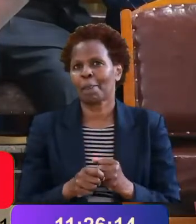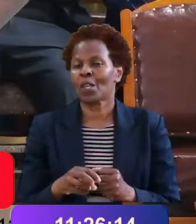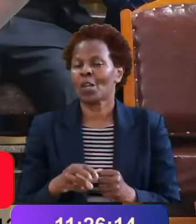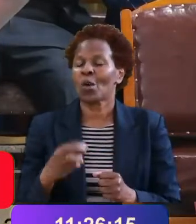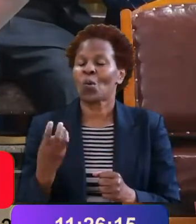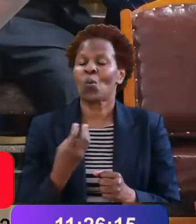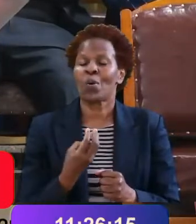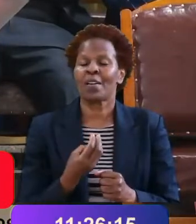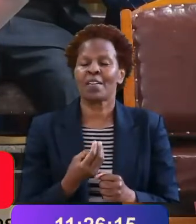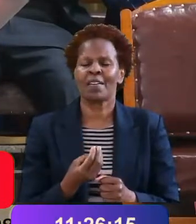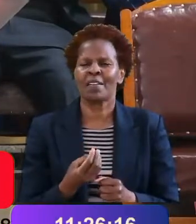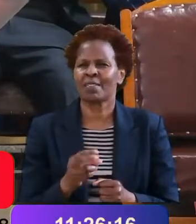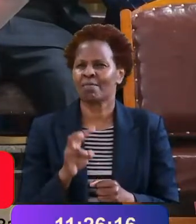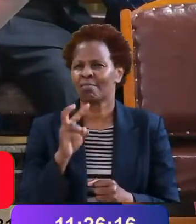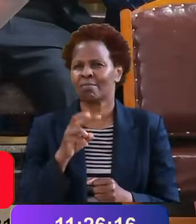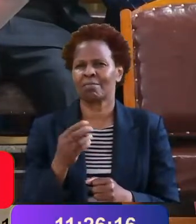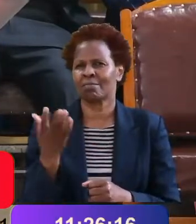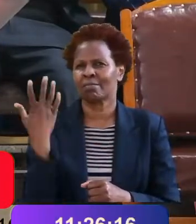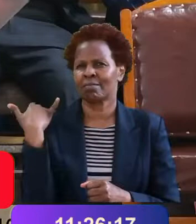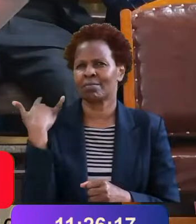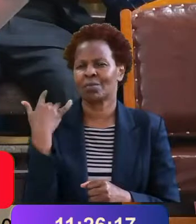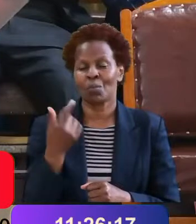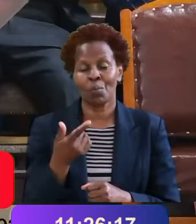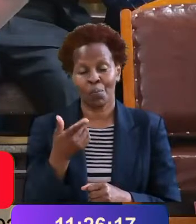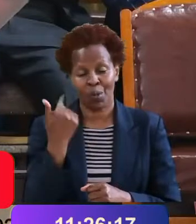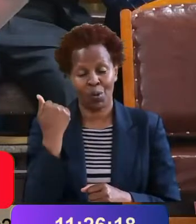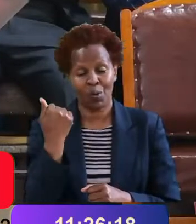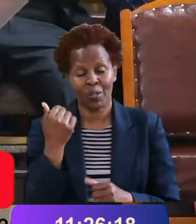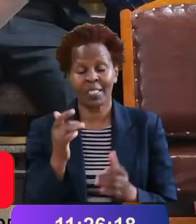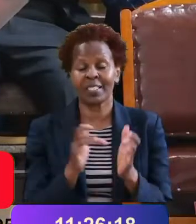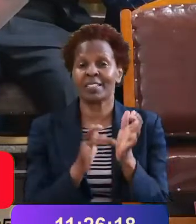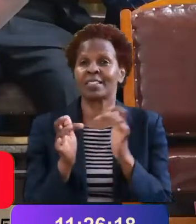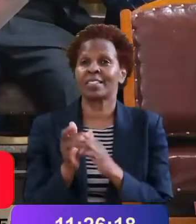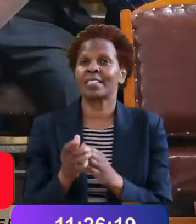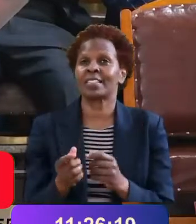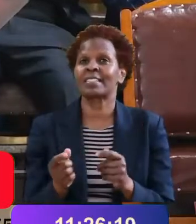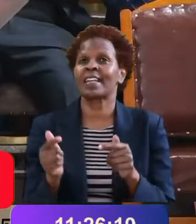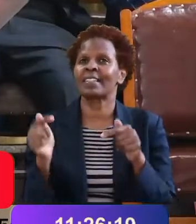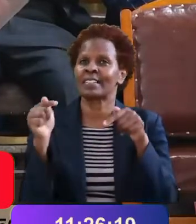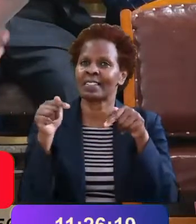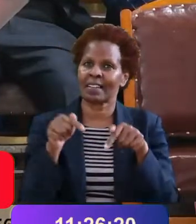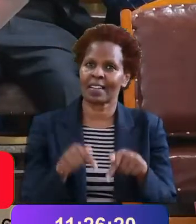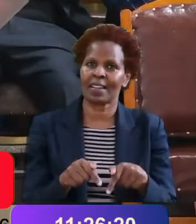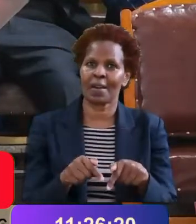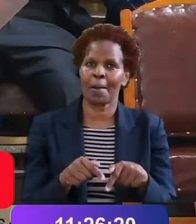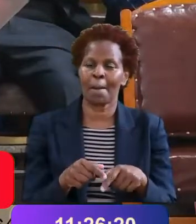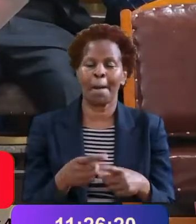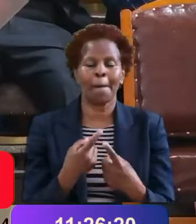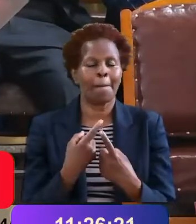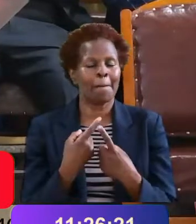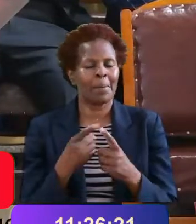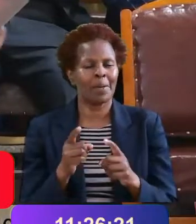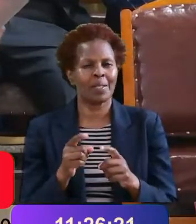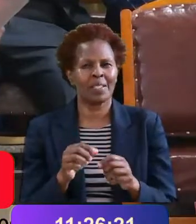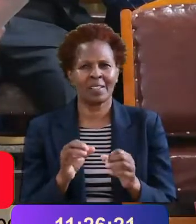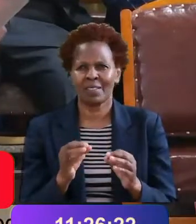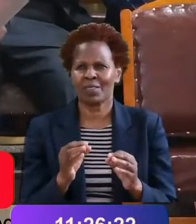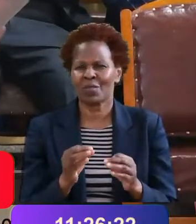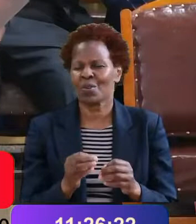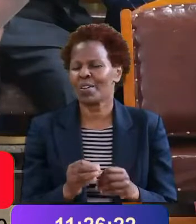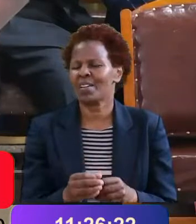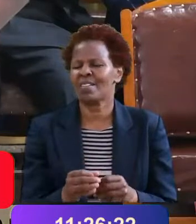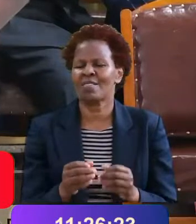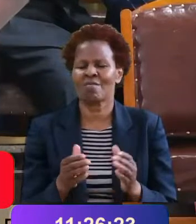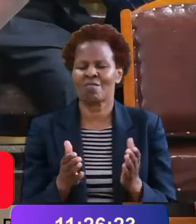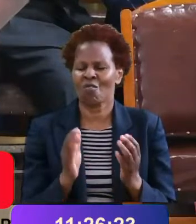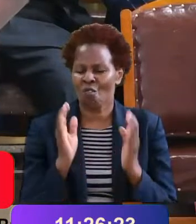tunaangalia nyuma kwa sababu yeye alikuja. Lakini hata ingawa tunaangalia nyuma, ni